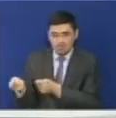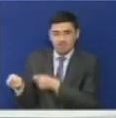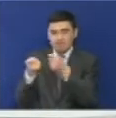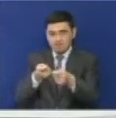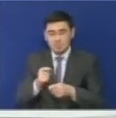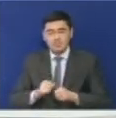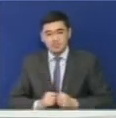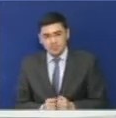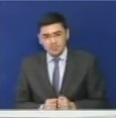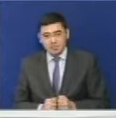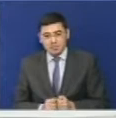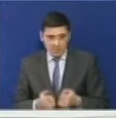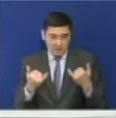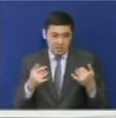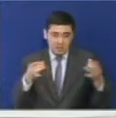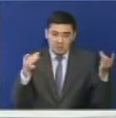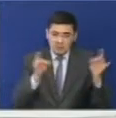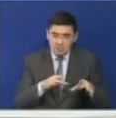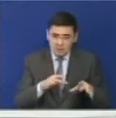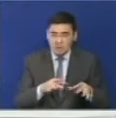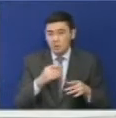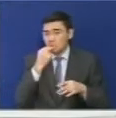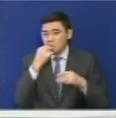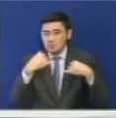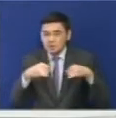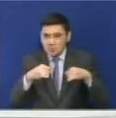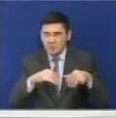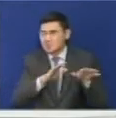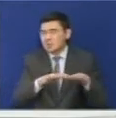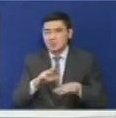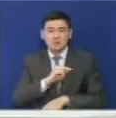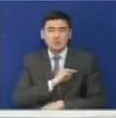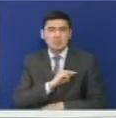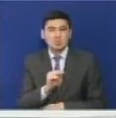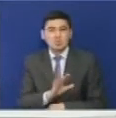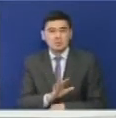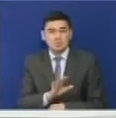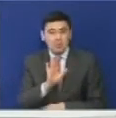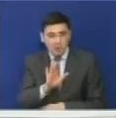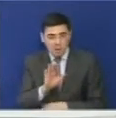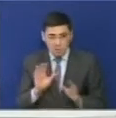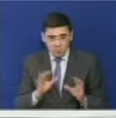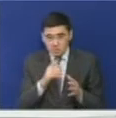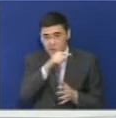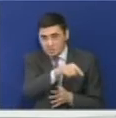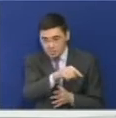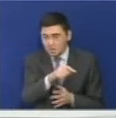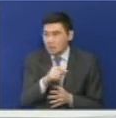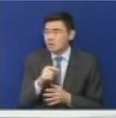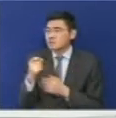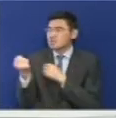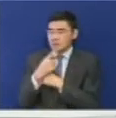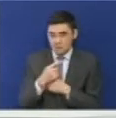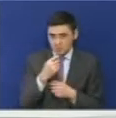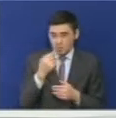Не работают рестораны. Қазір бізде мейрамханалар, қоғамдық тамақтандыру орындары жұмыс істемейді. Бірақ егер олар тамақ жеткізумен айналысатын